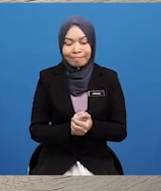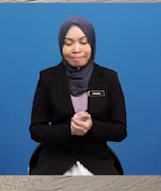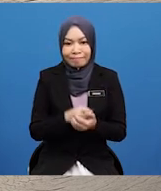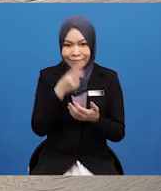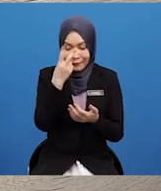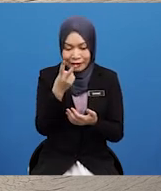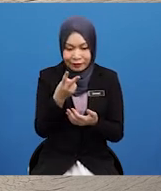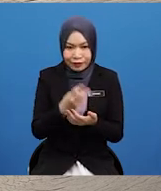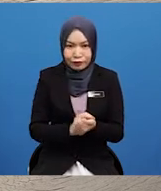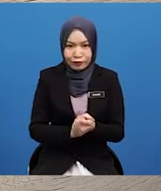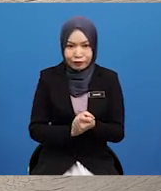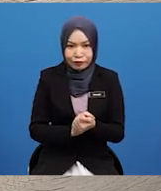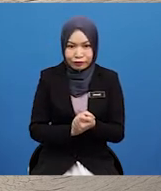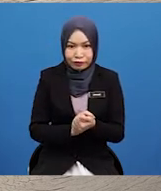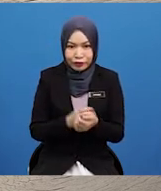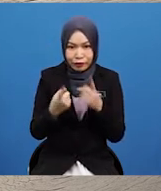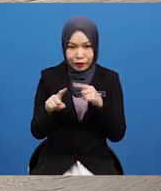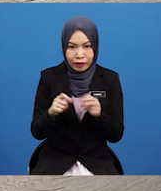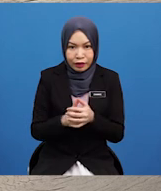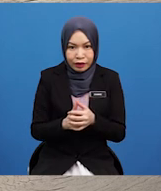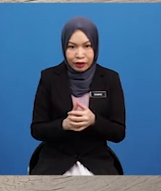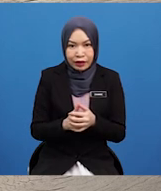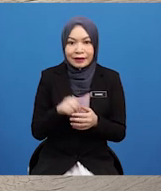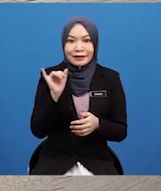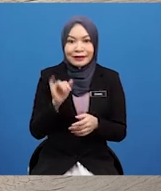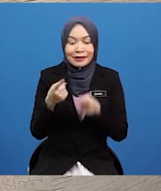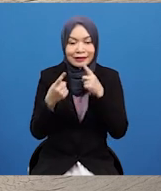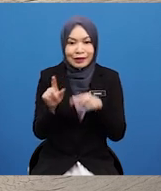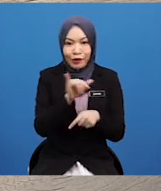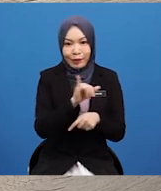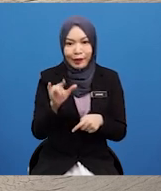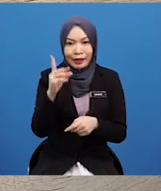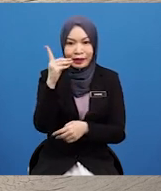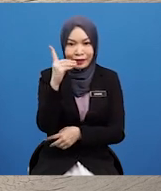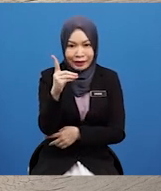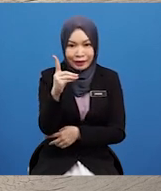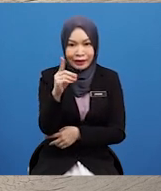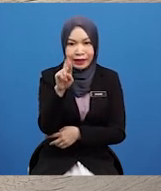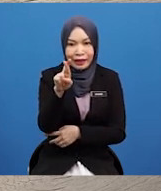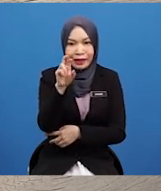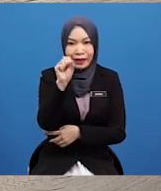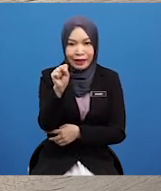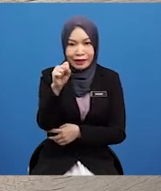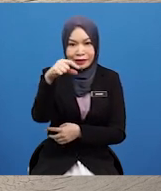pelajar. Jawapannya D, iaitu R, S, Q dan P.